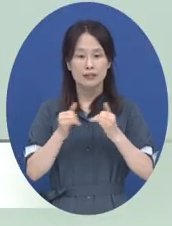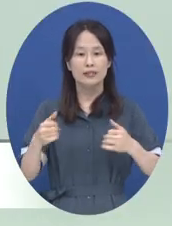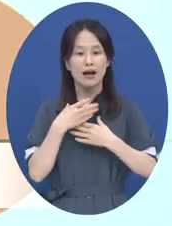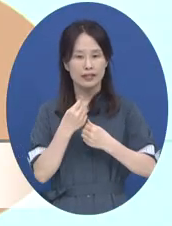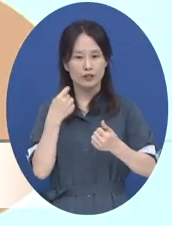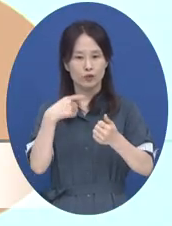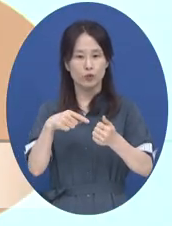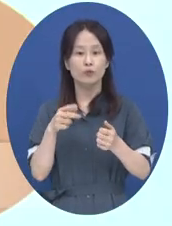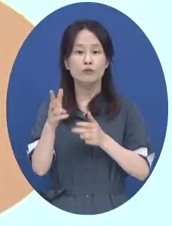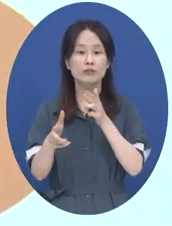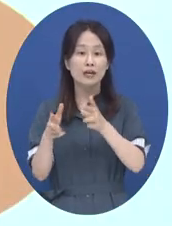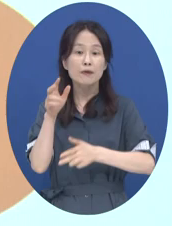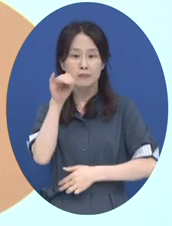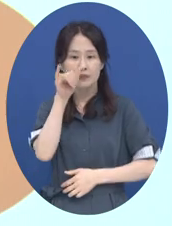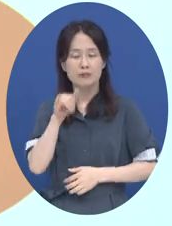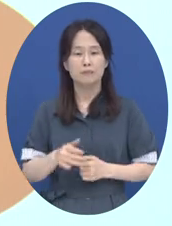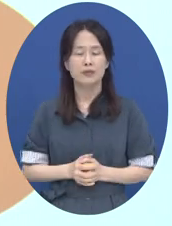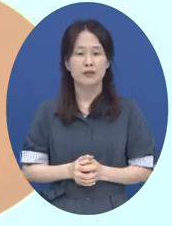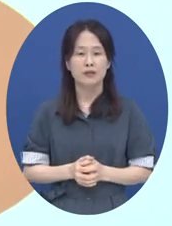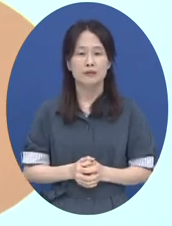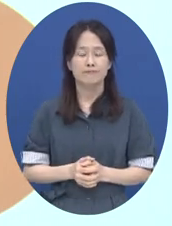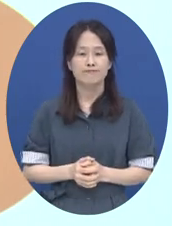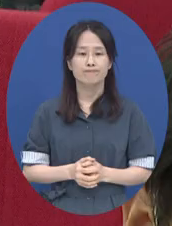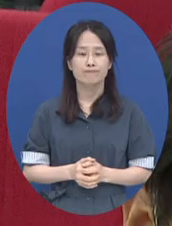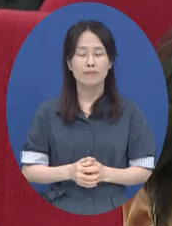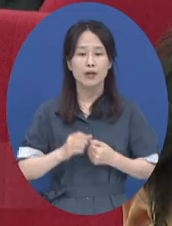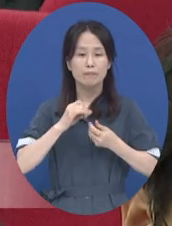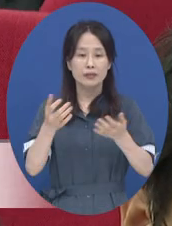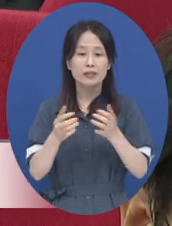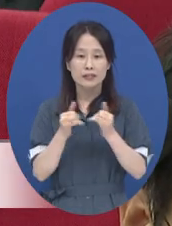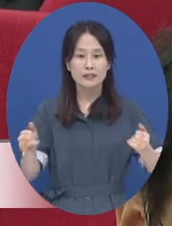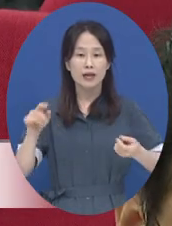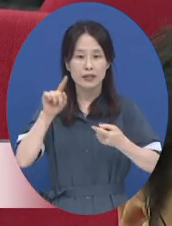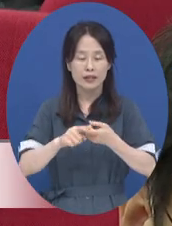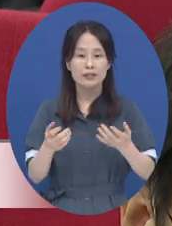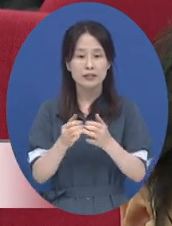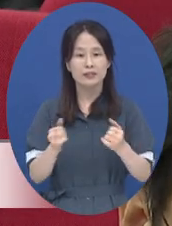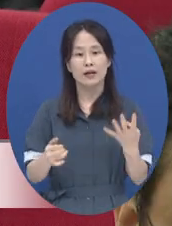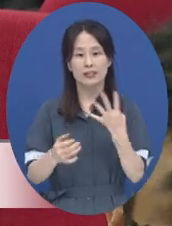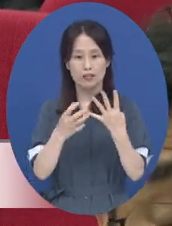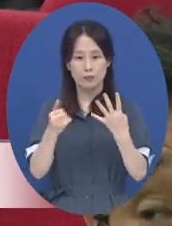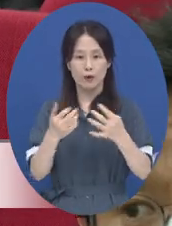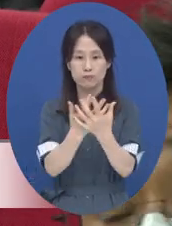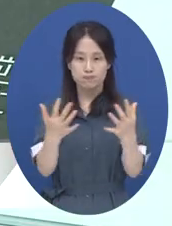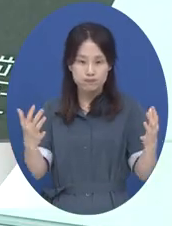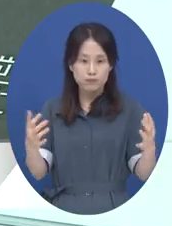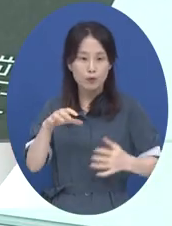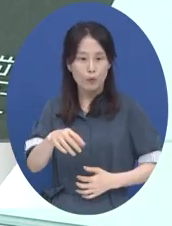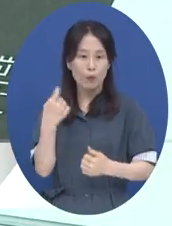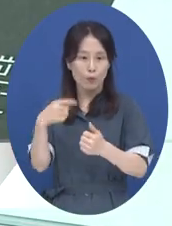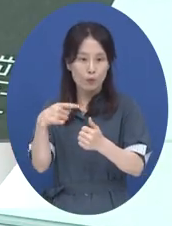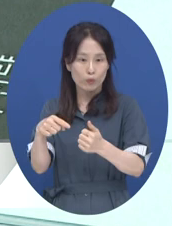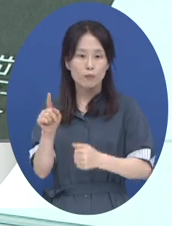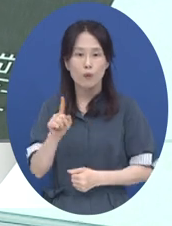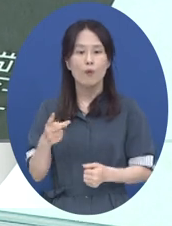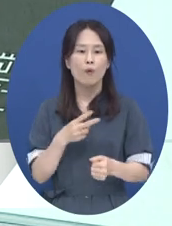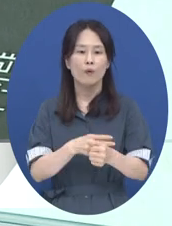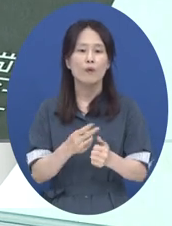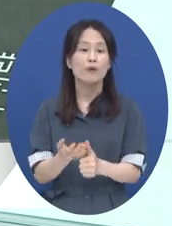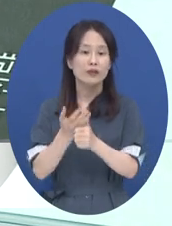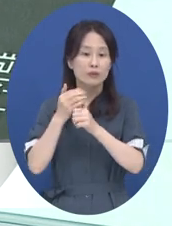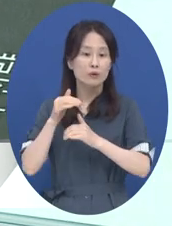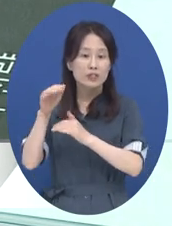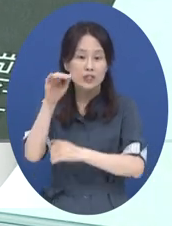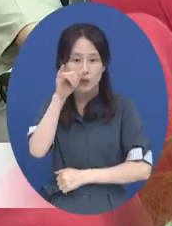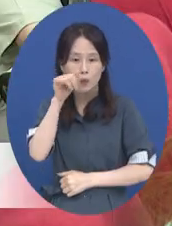교육 사업을 추진합니다. 경기 지역 배달 노동자와 관련 업종 종사자 4천 명을 대상으로 진행되는 교육은 강사 양성